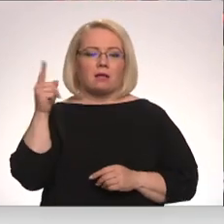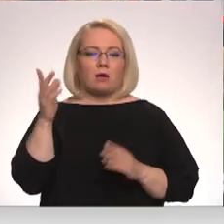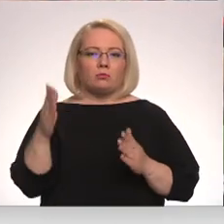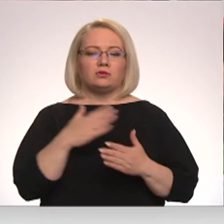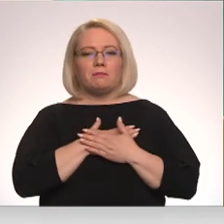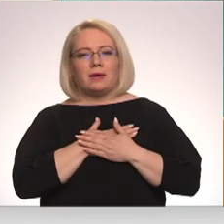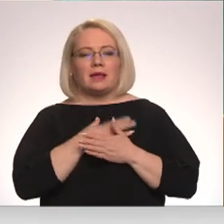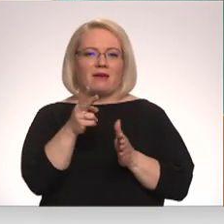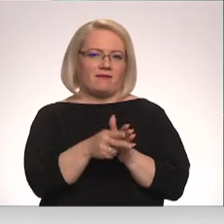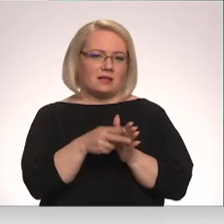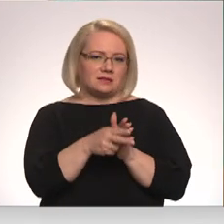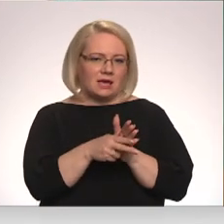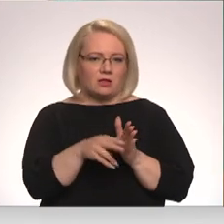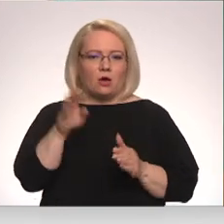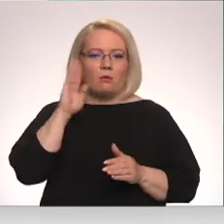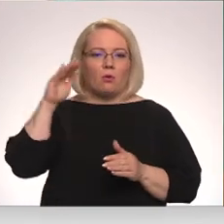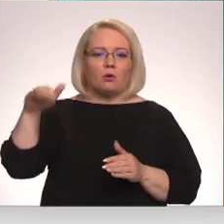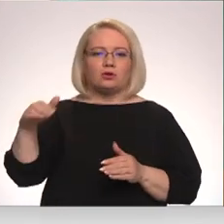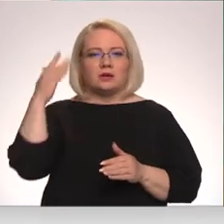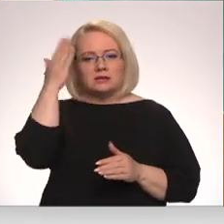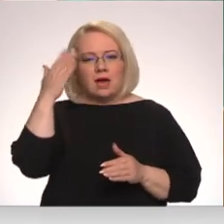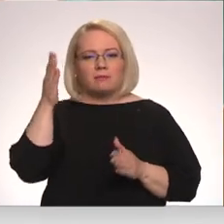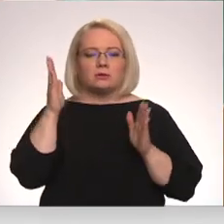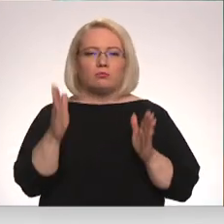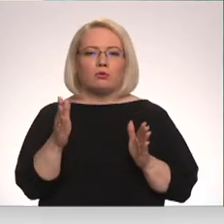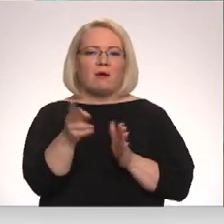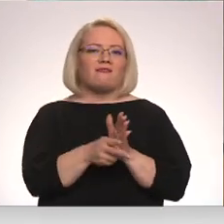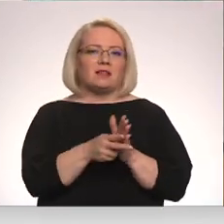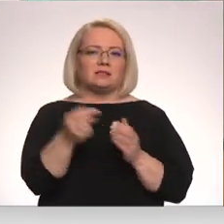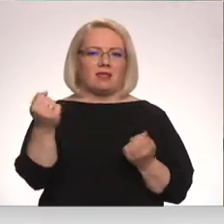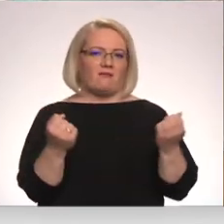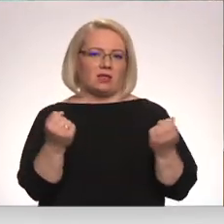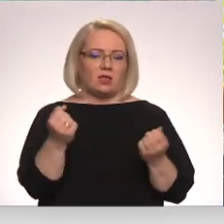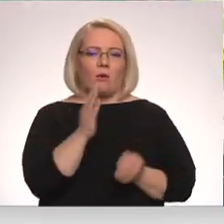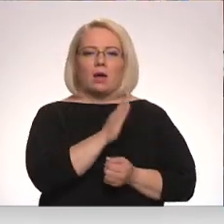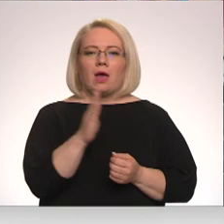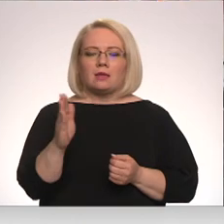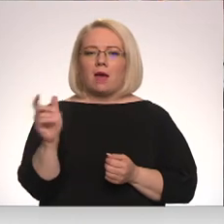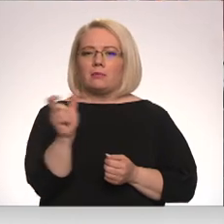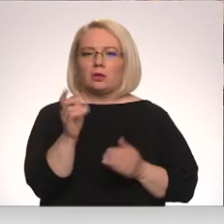mīļie vilcieni, jo Edvarda sapnis ir kļūt par vilcienu vadītāju. Un katrā brīvajā brīdī